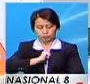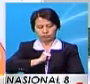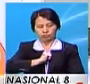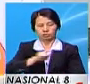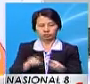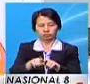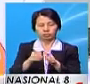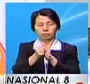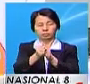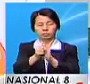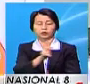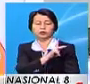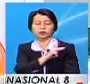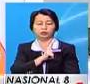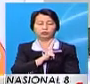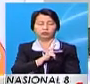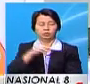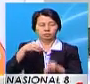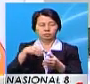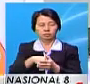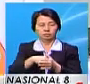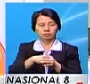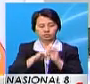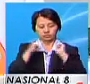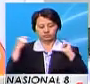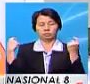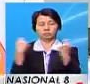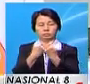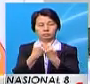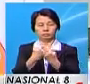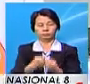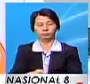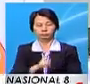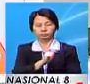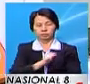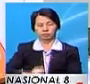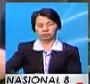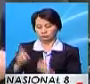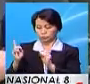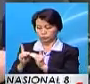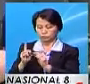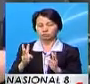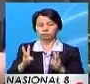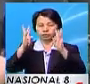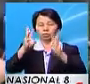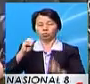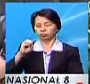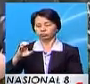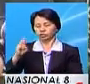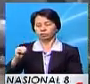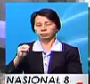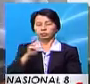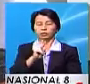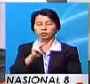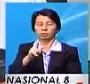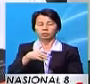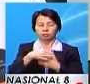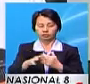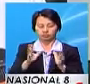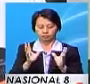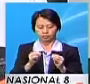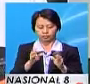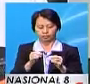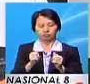as leader team tu Imran ditemui di Wisma ocm ibugara selepas